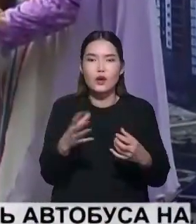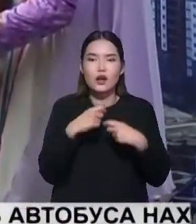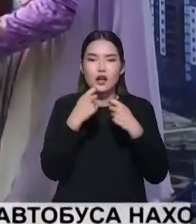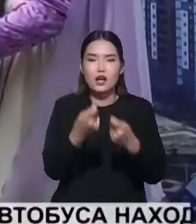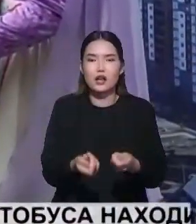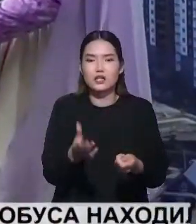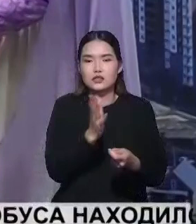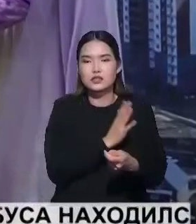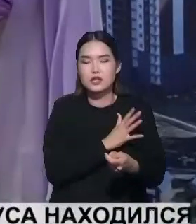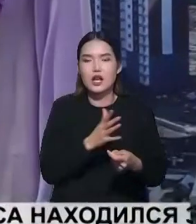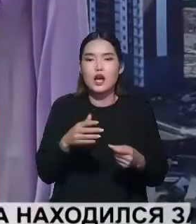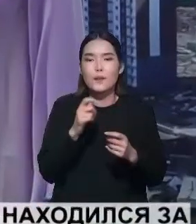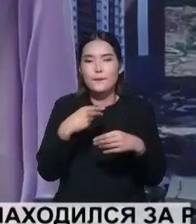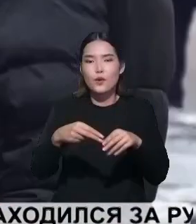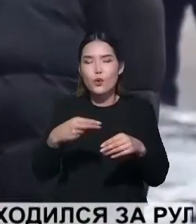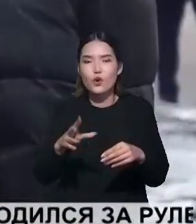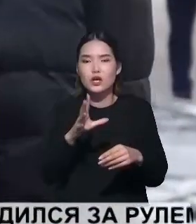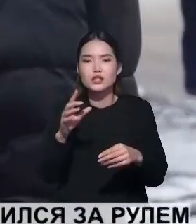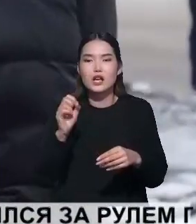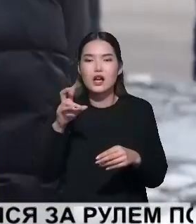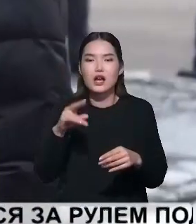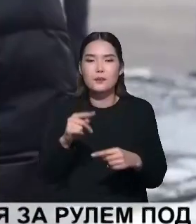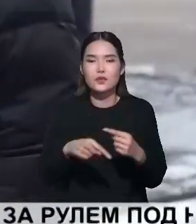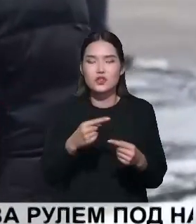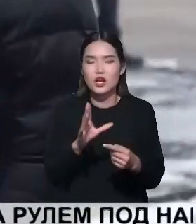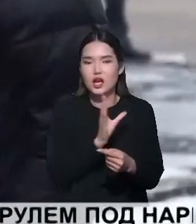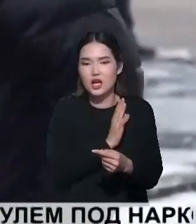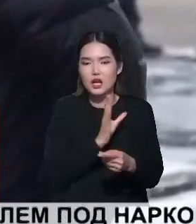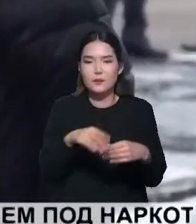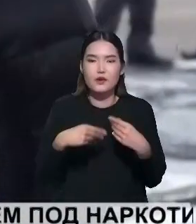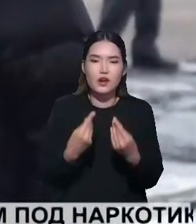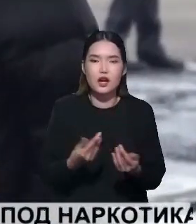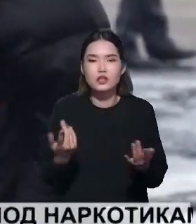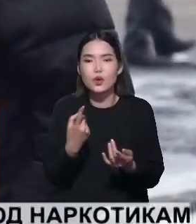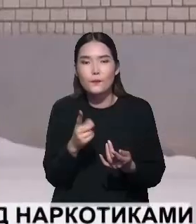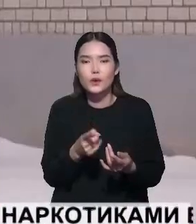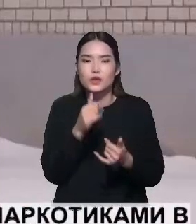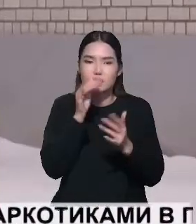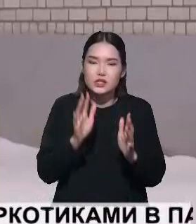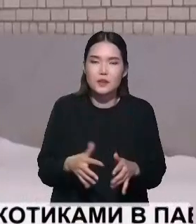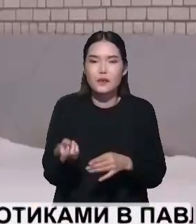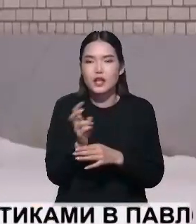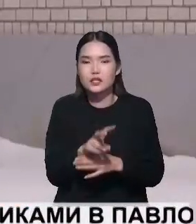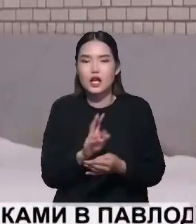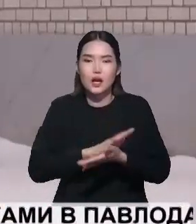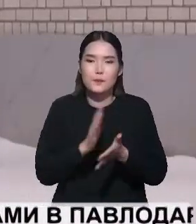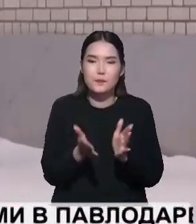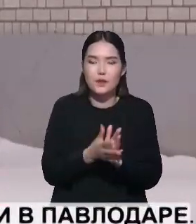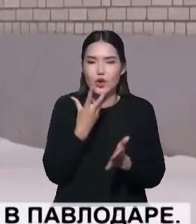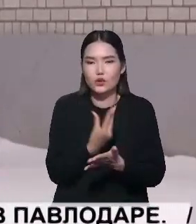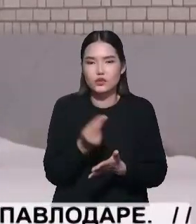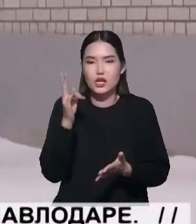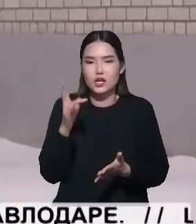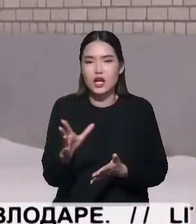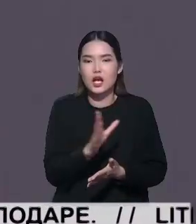в торжественной обстановке вручил новоселам ключи. На этом все. Тогда люди недоумевали, почему они не могут заехать в положенные по закону квартиры. Лишь